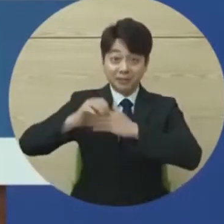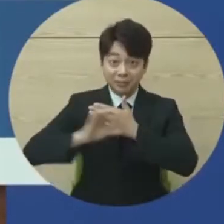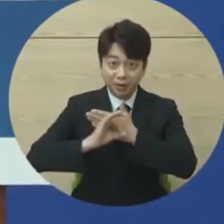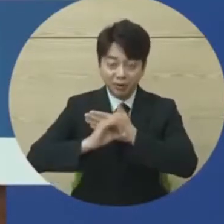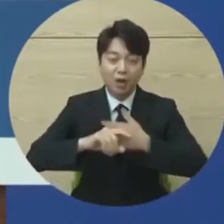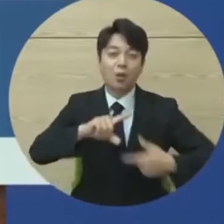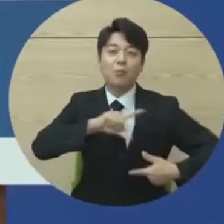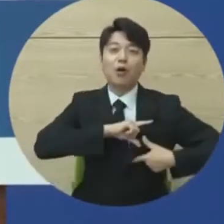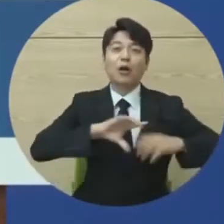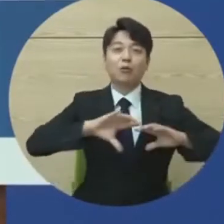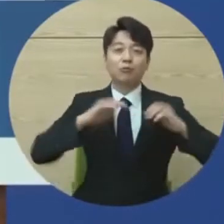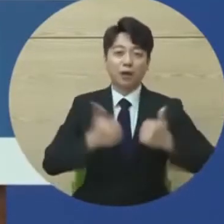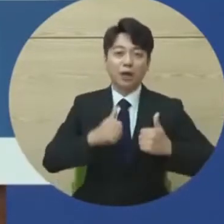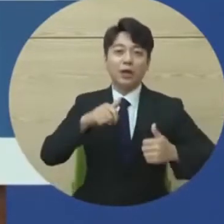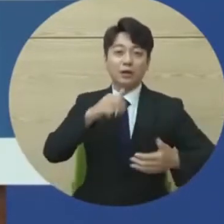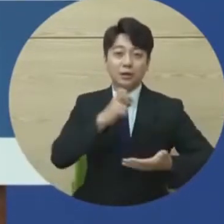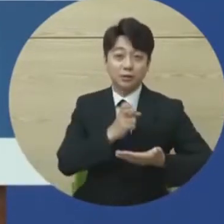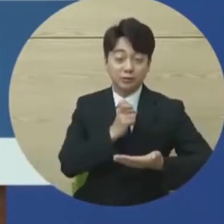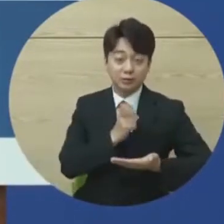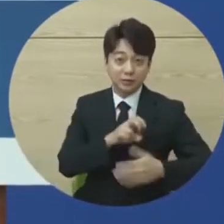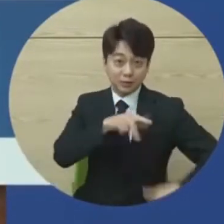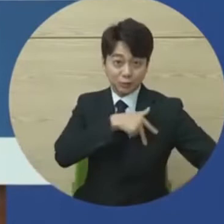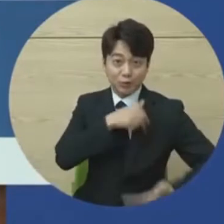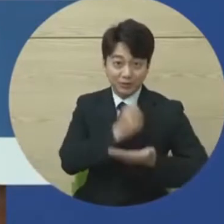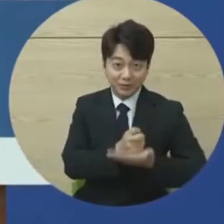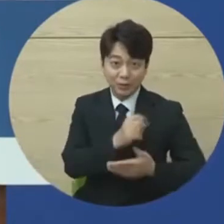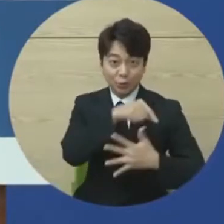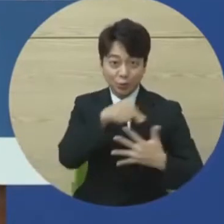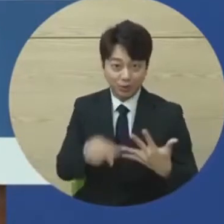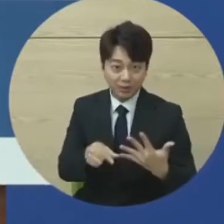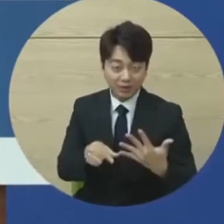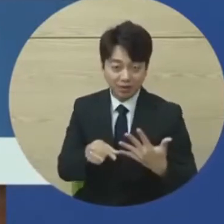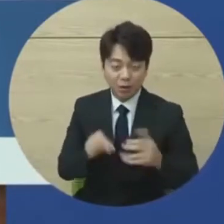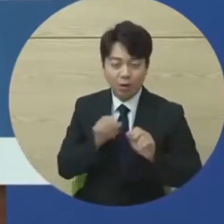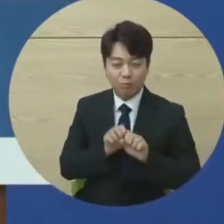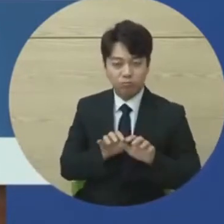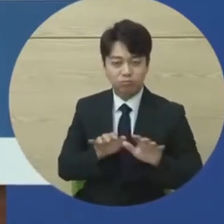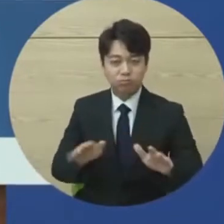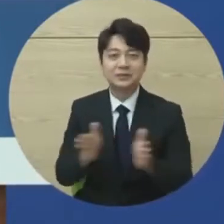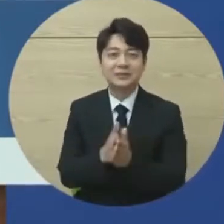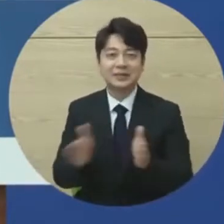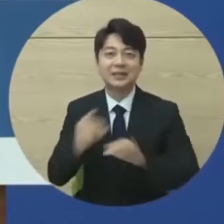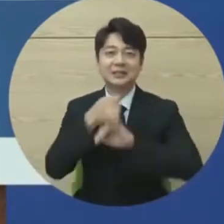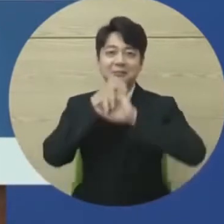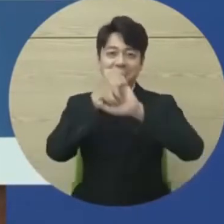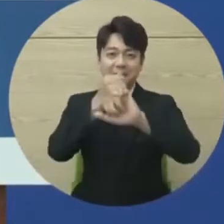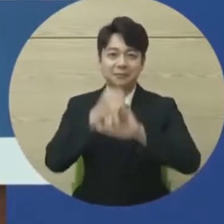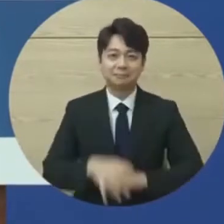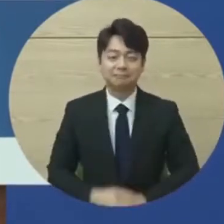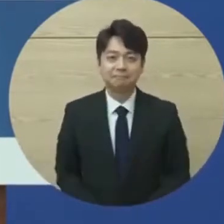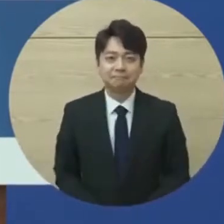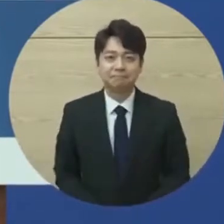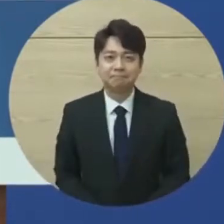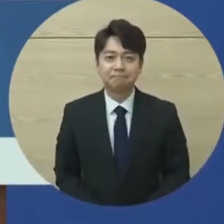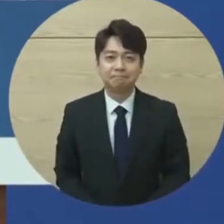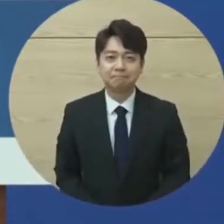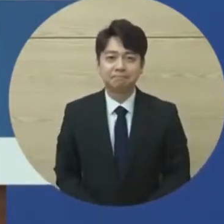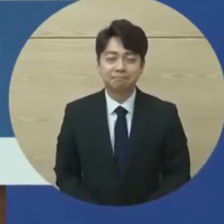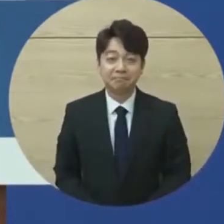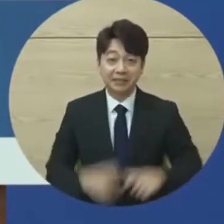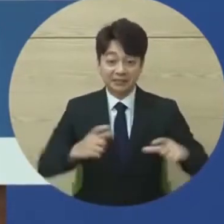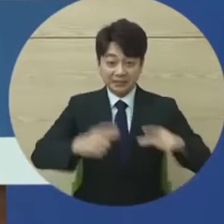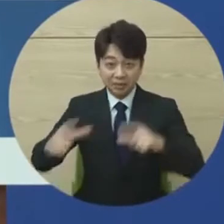제도를 영남권 전 지역으로 확산시키겠습니다. 명예 국회의원이 원외 지역의 전략적